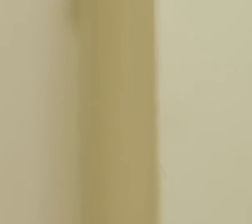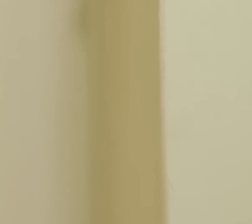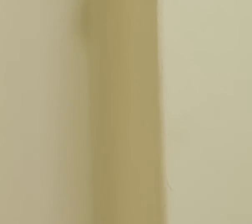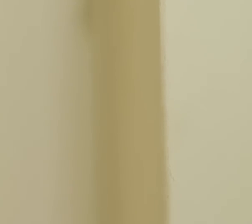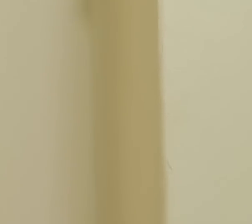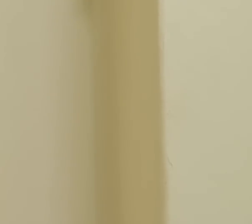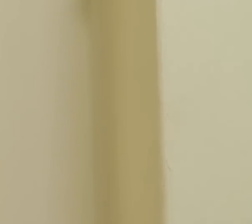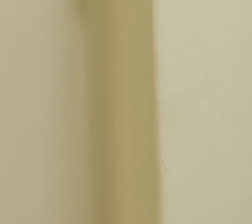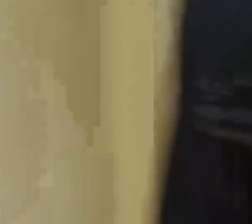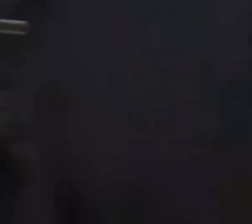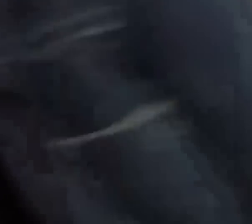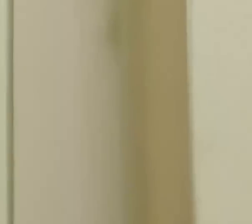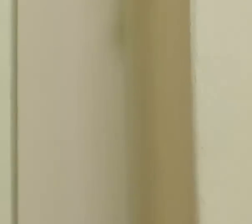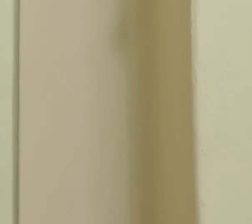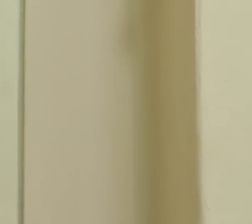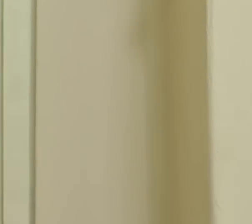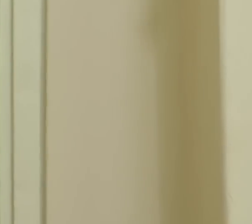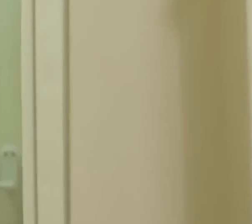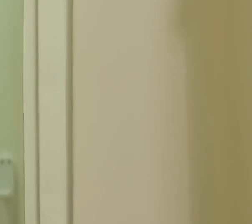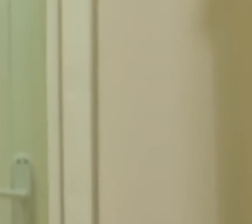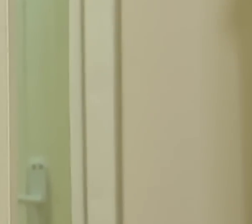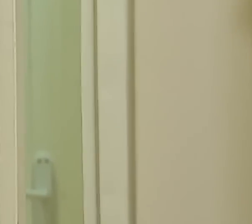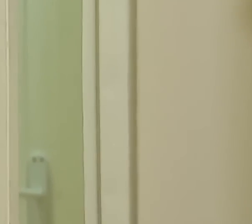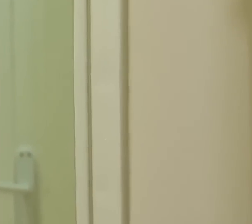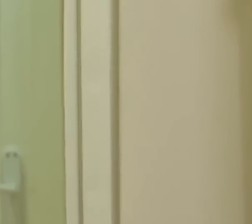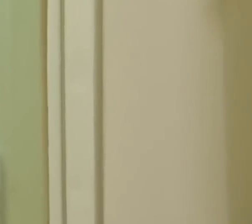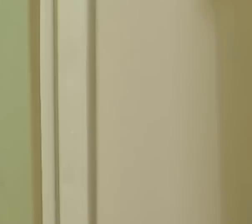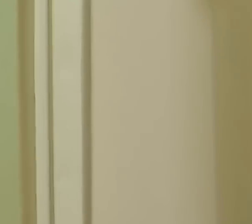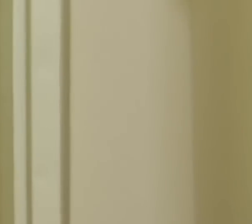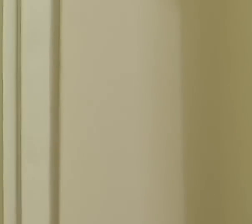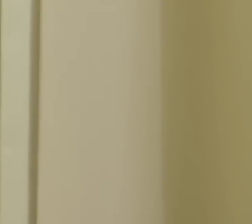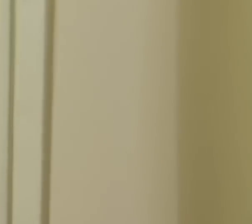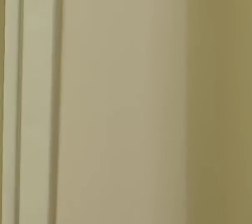Ömer bir ses duymuş gibi kapının arkasına koştu. Kapıyı aralayan Zehra'ymış.